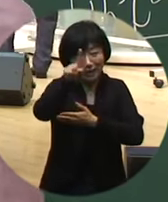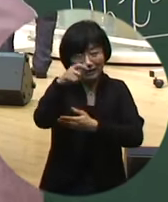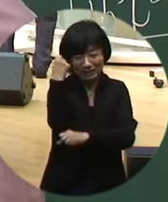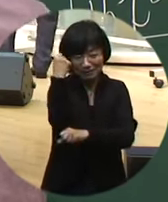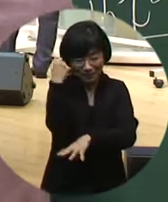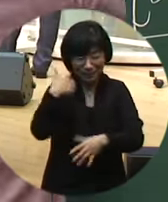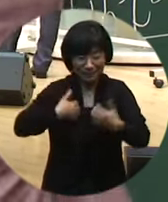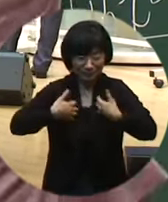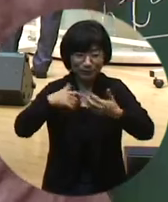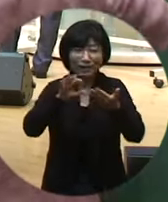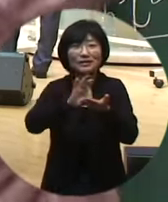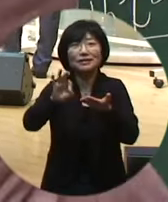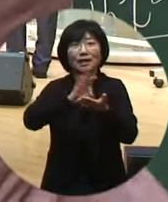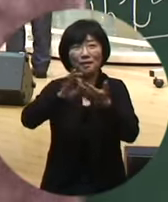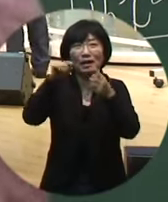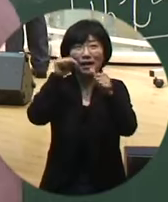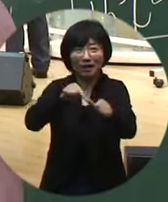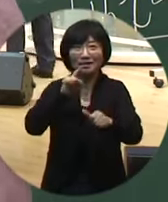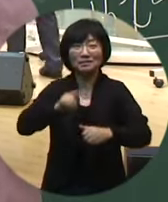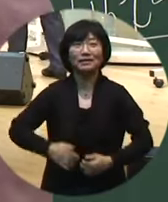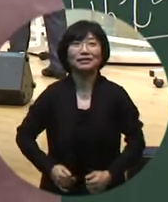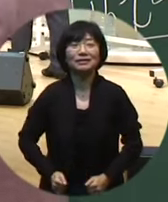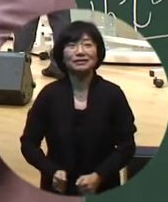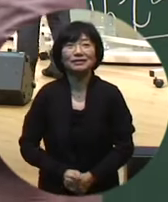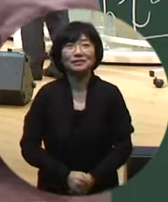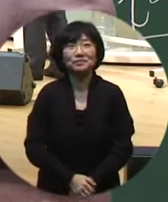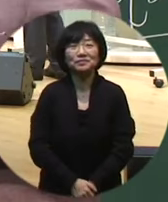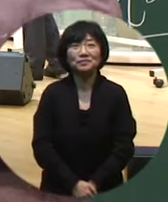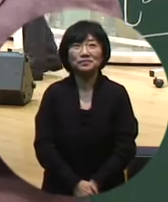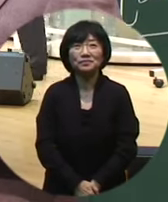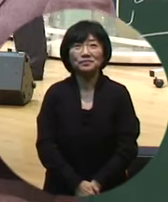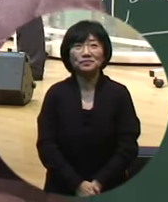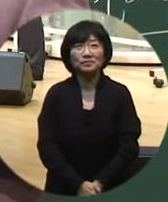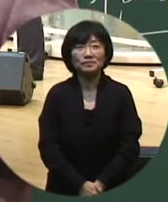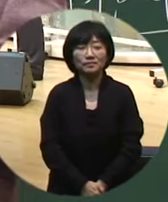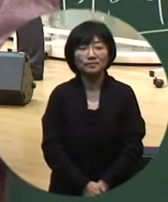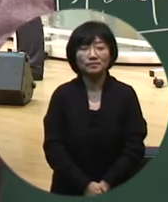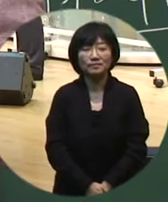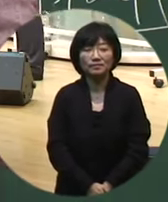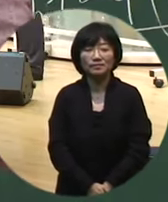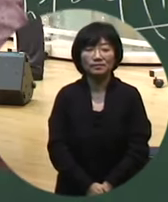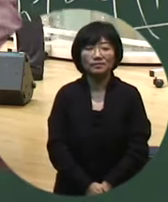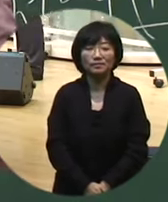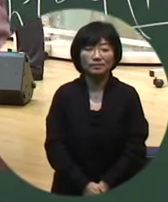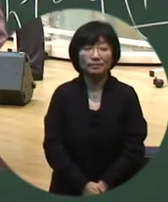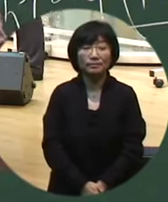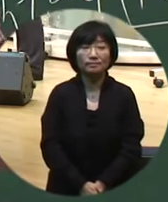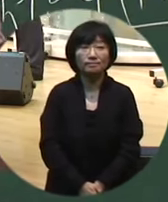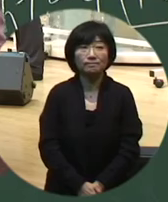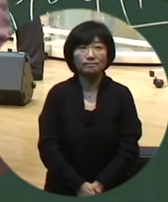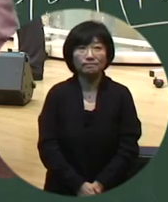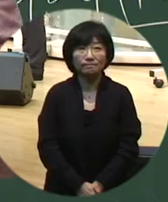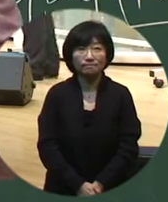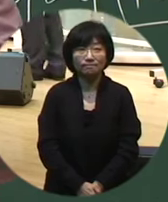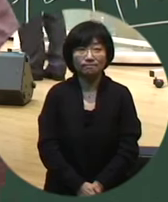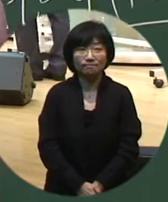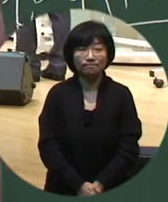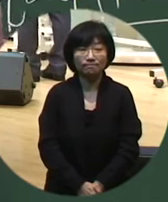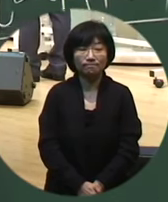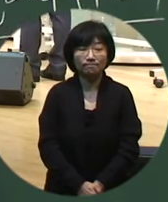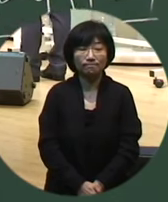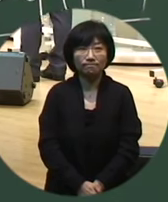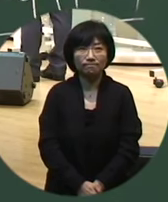자, 세 번째로. Third. 뭐지요? 교회를 향한 하나님의 목표가 있죠. There's